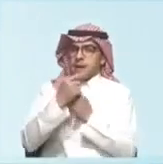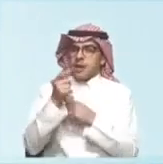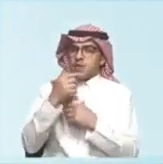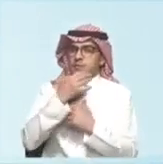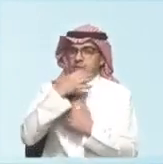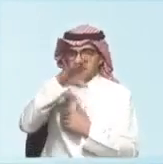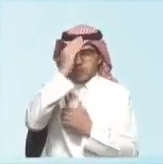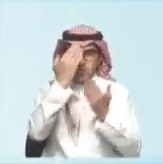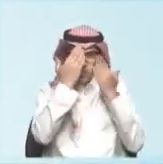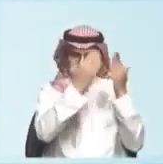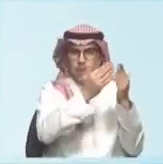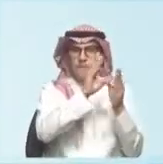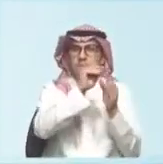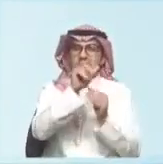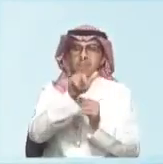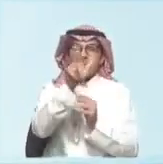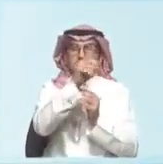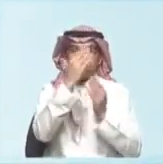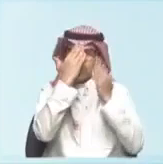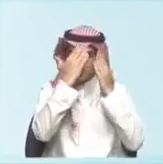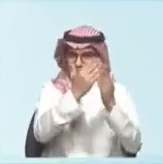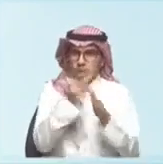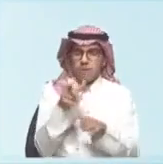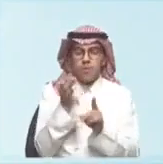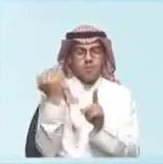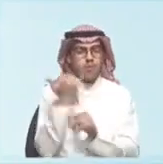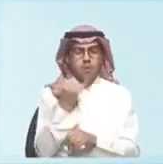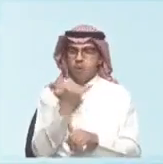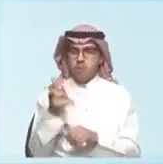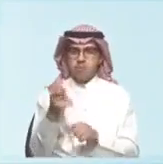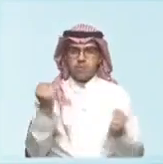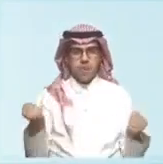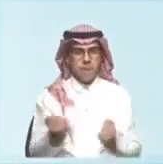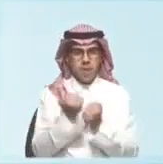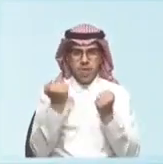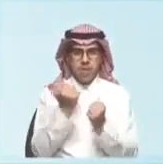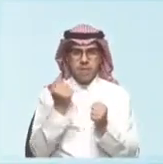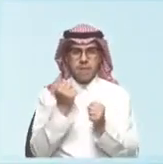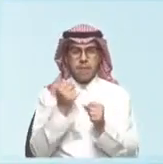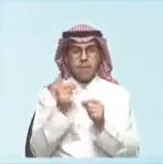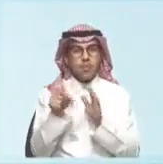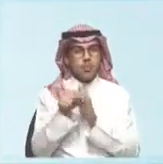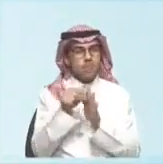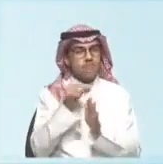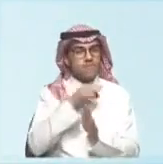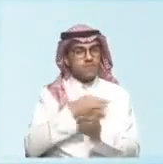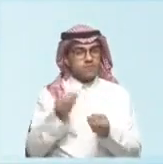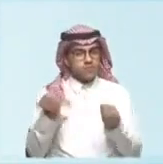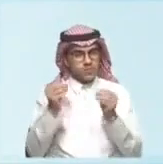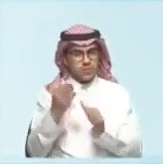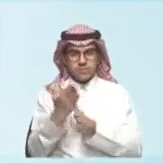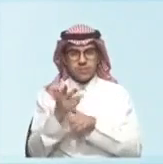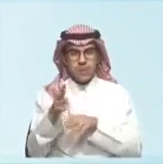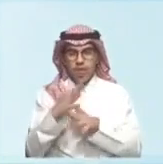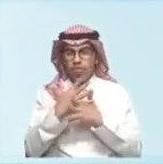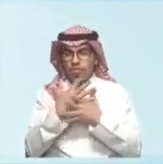قادة الدول المشاركة في التمرين يعكس أهمية التمرين في المكان والزمان، وأيضا في أبعاده السياسية الأمنية